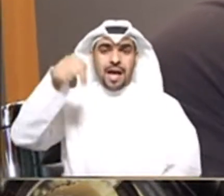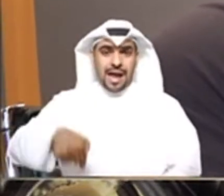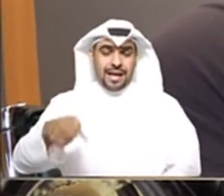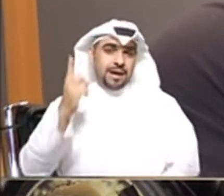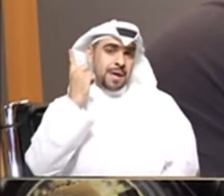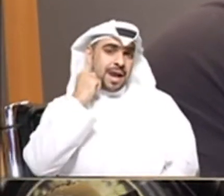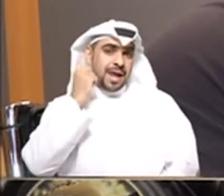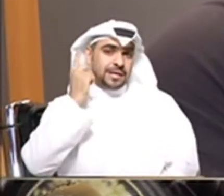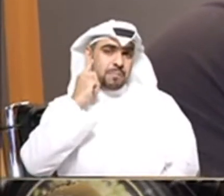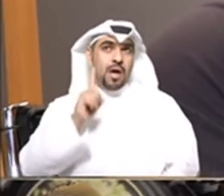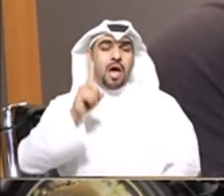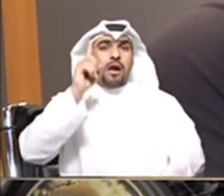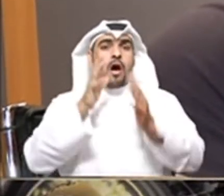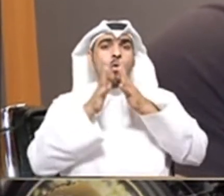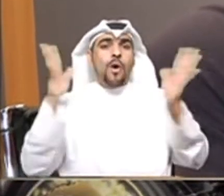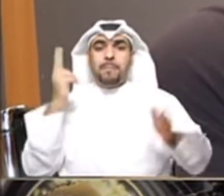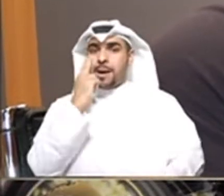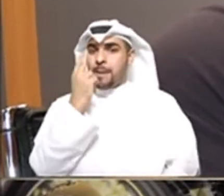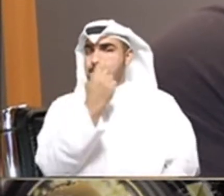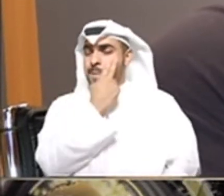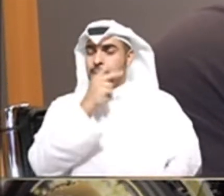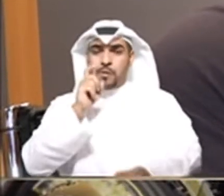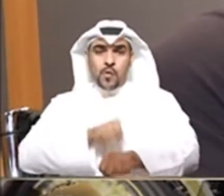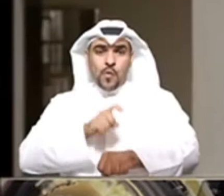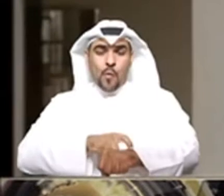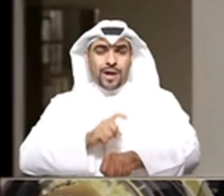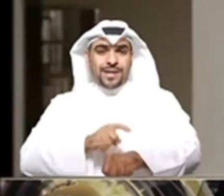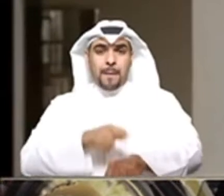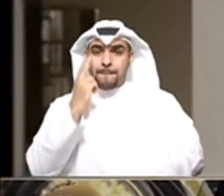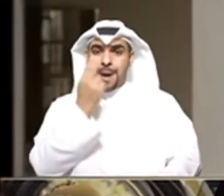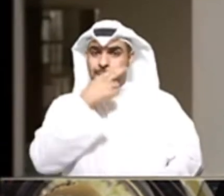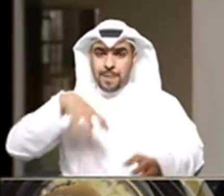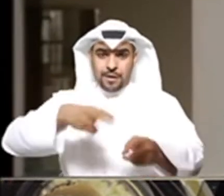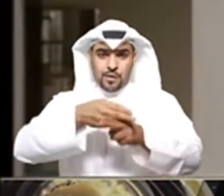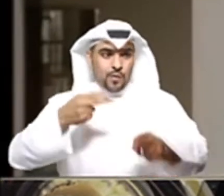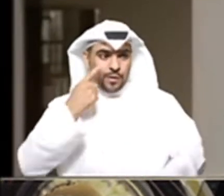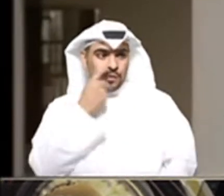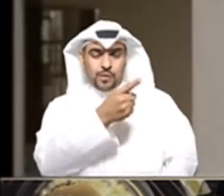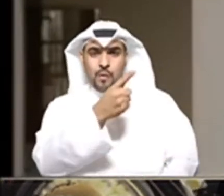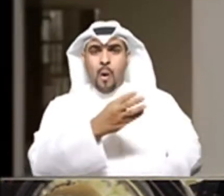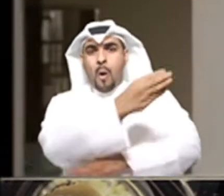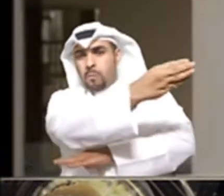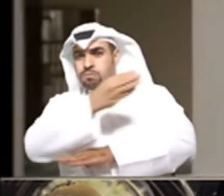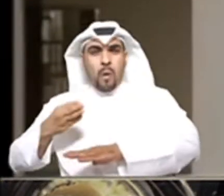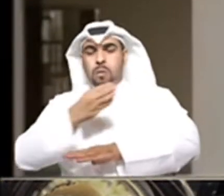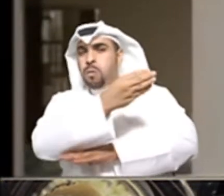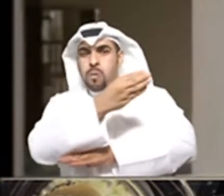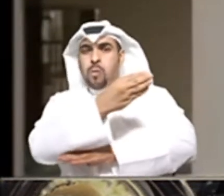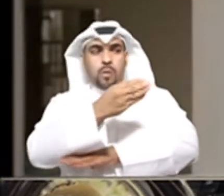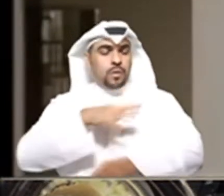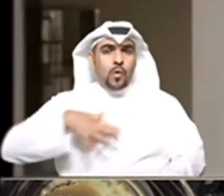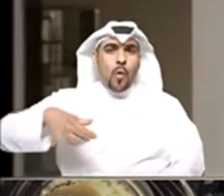ورفع أذان المغرب وفقا للتوقيت المحلي لمدينة الكويت. يرتفع أذان المغرب في شهر